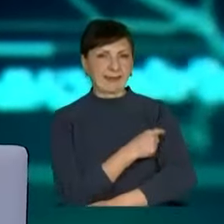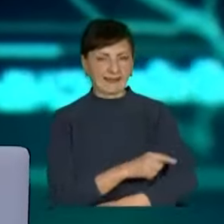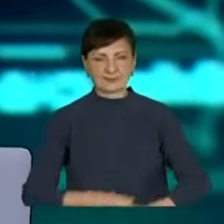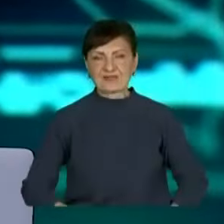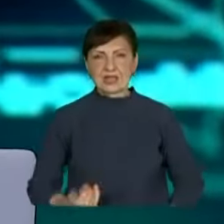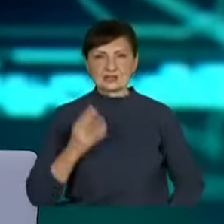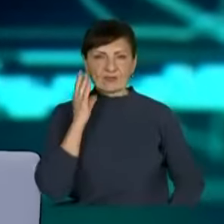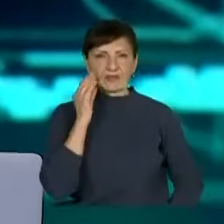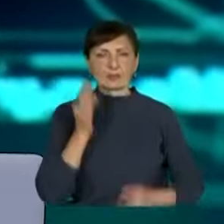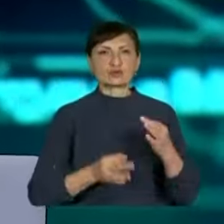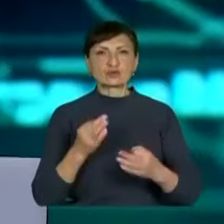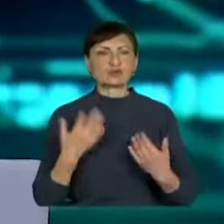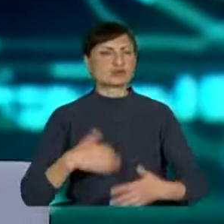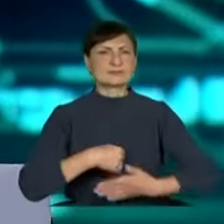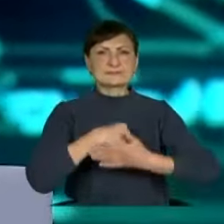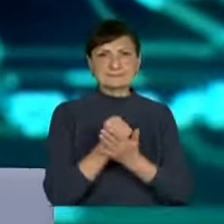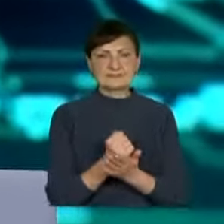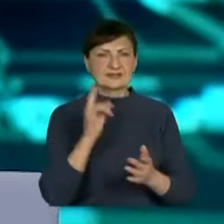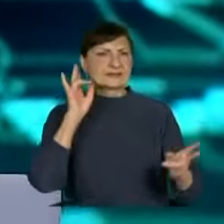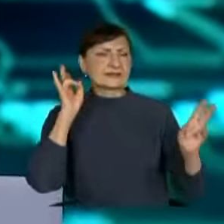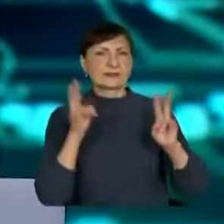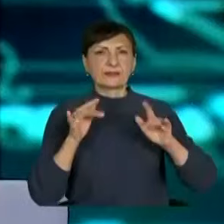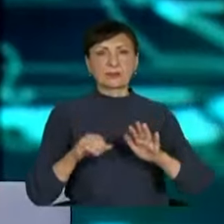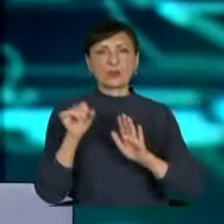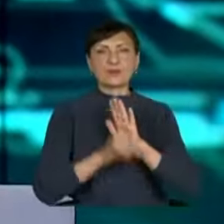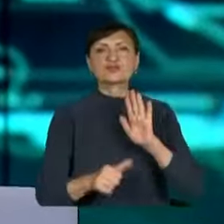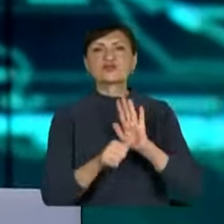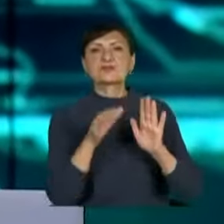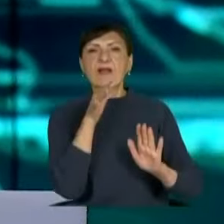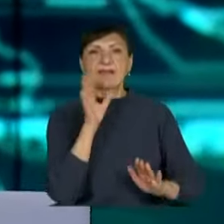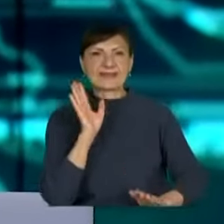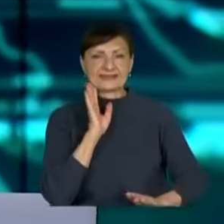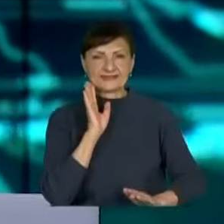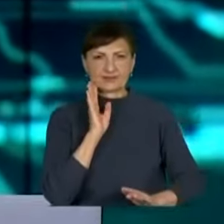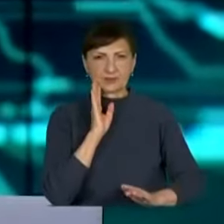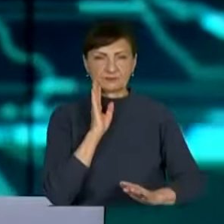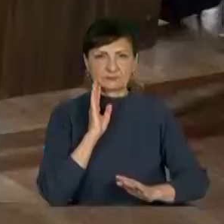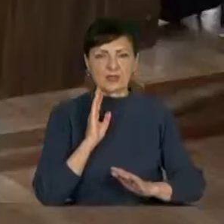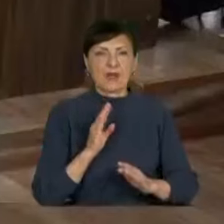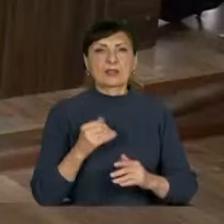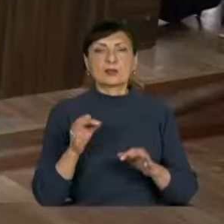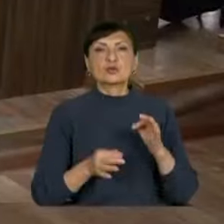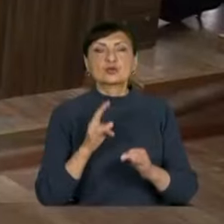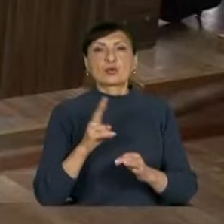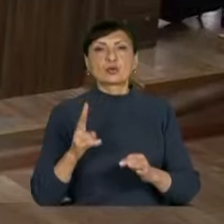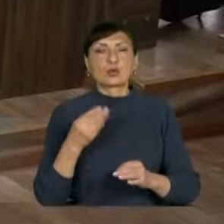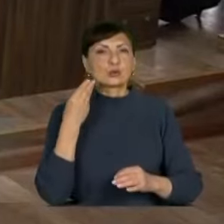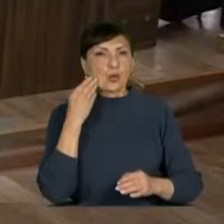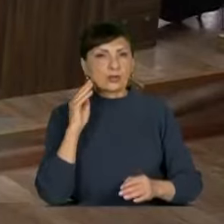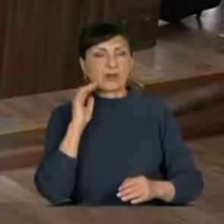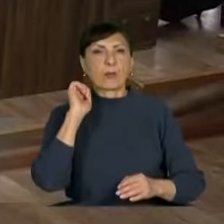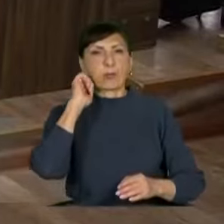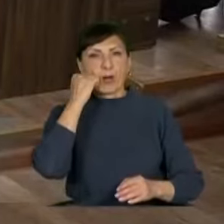Сегодня в Алматы суд поставил точку в резонансном деле об убийстве 6-летней Лизы Пылаевой. На скамье подсудимых были тетя,